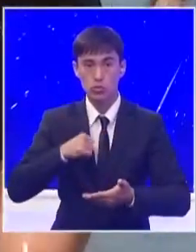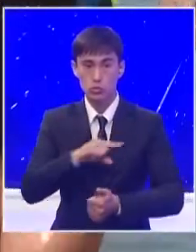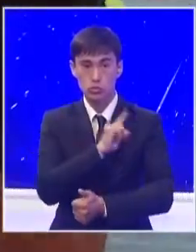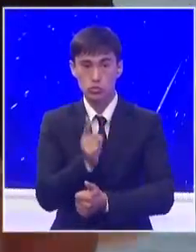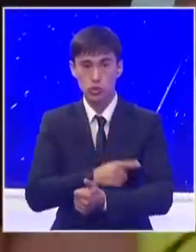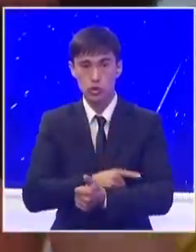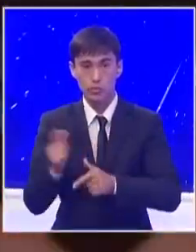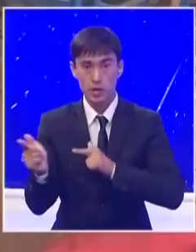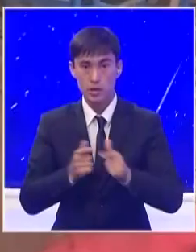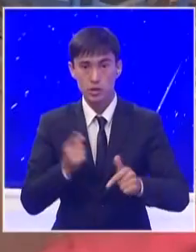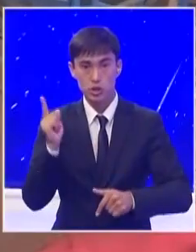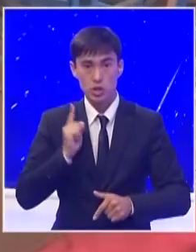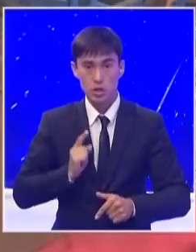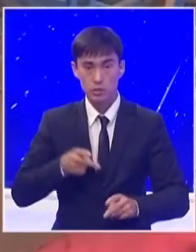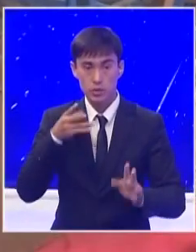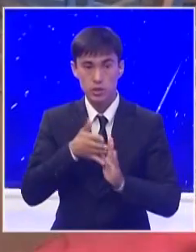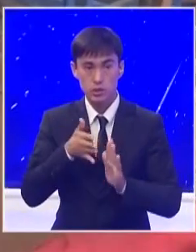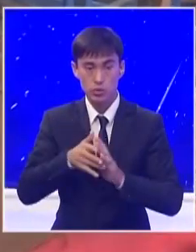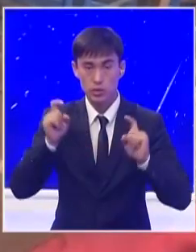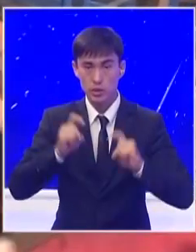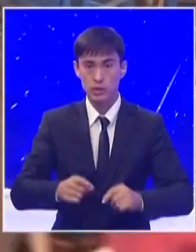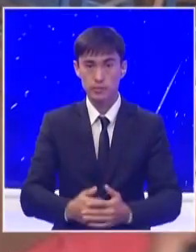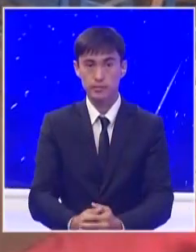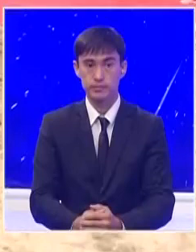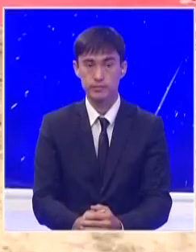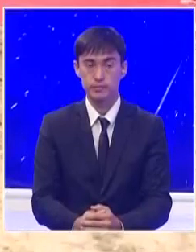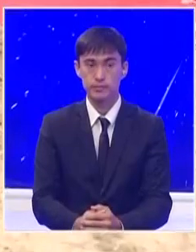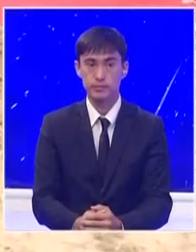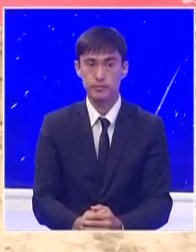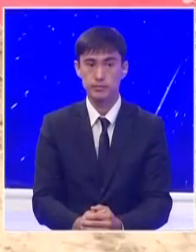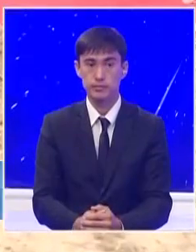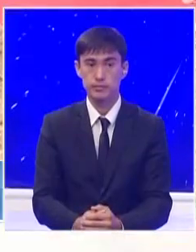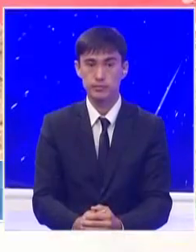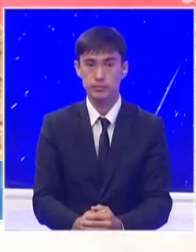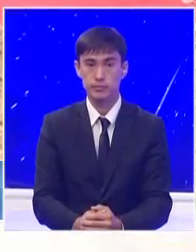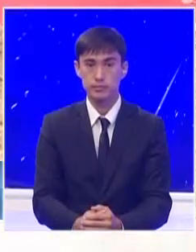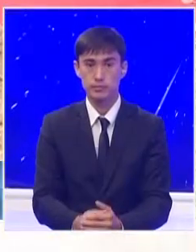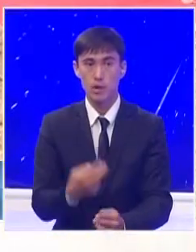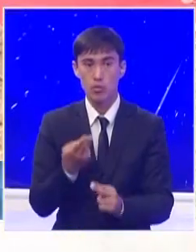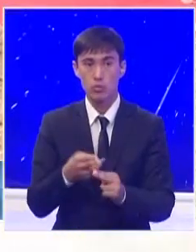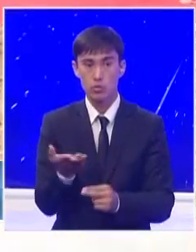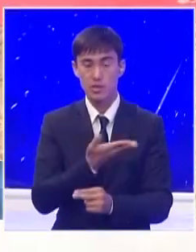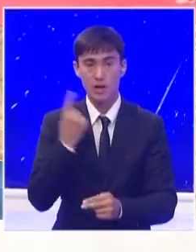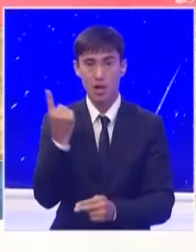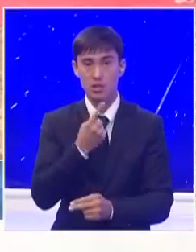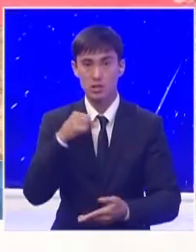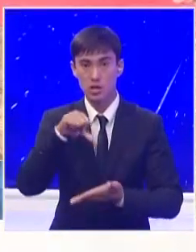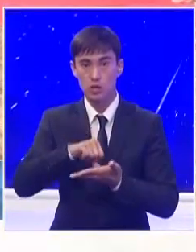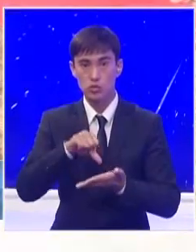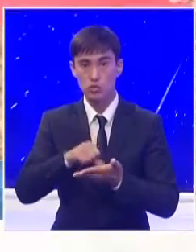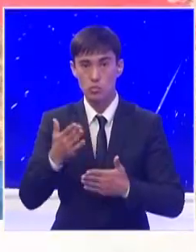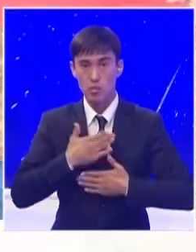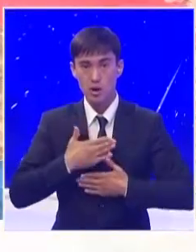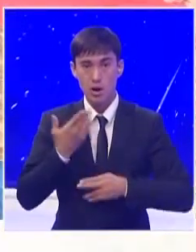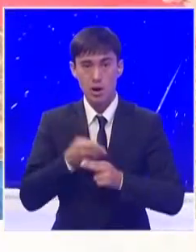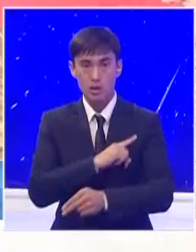қарымын, дайындығын, шыдамдылығын тексеруге келген. Открытый заплыв первый раз. Бұл менің алғашқы қатысуым. Маған